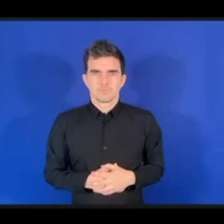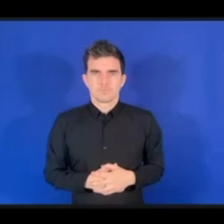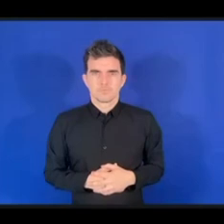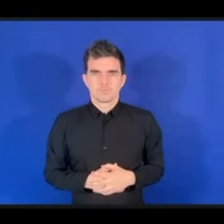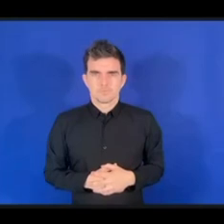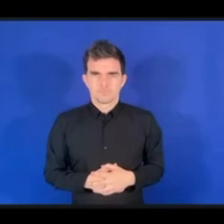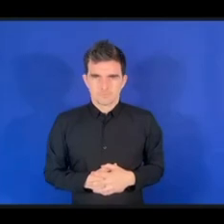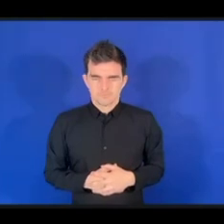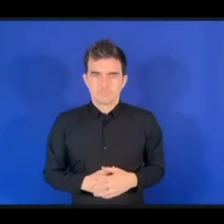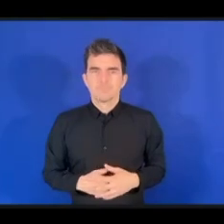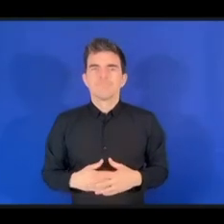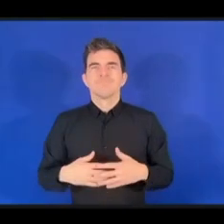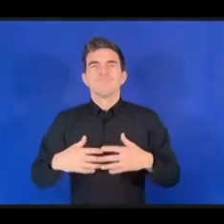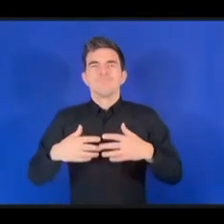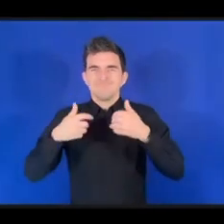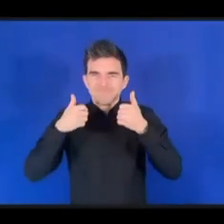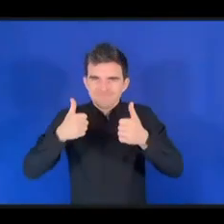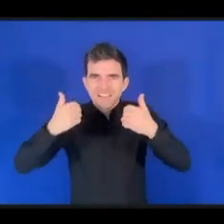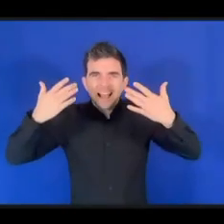晚上好，